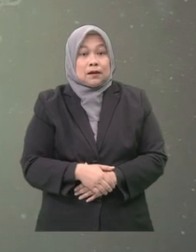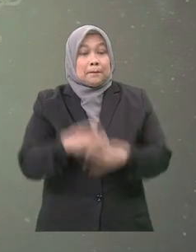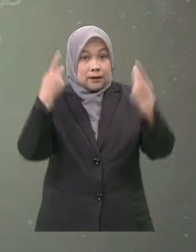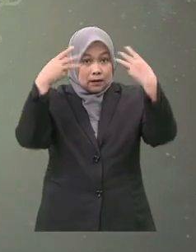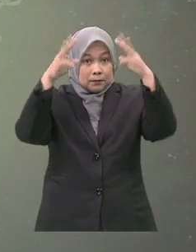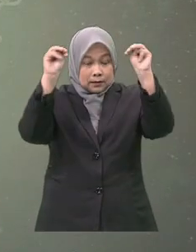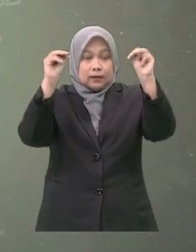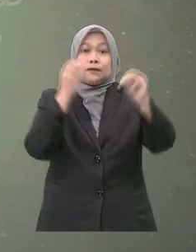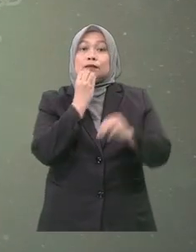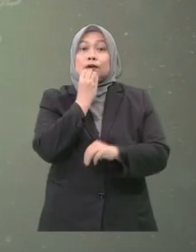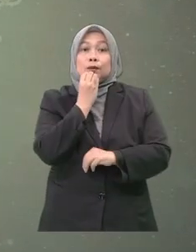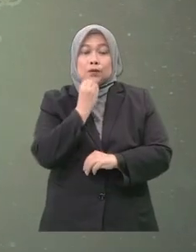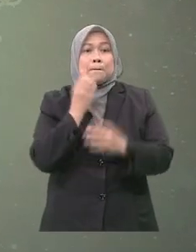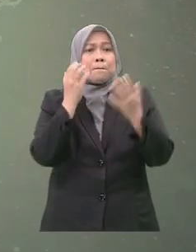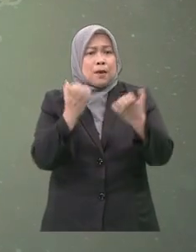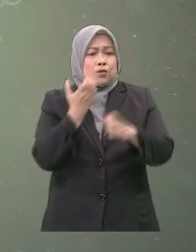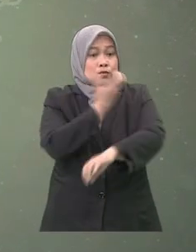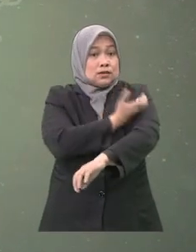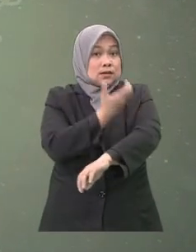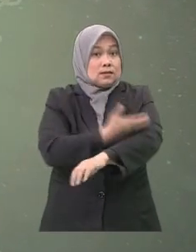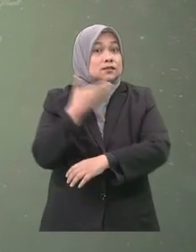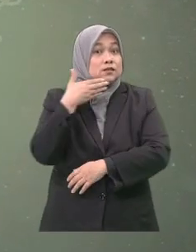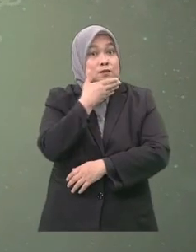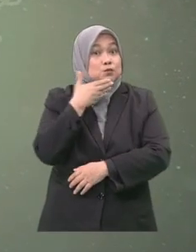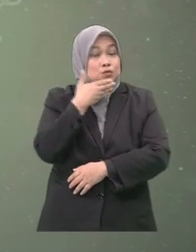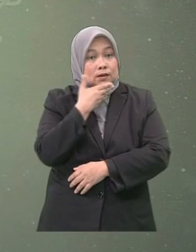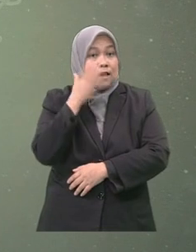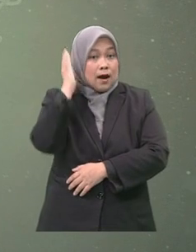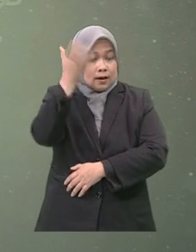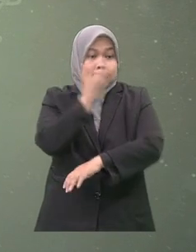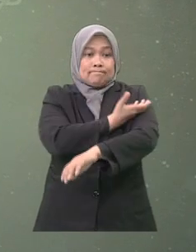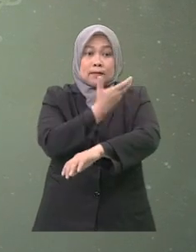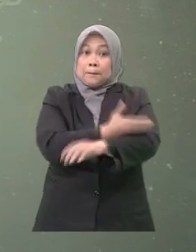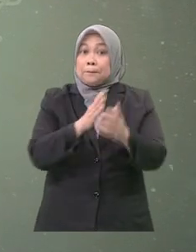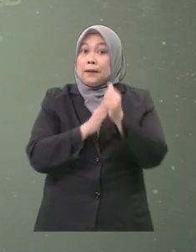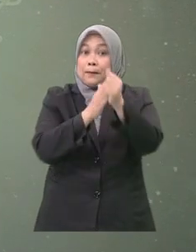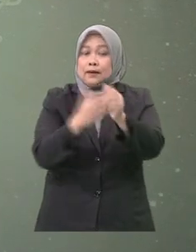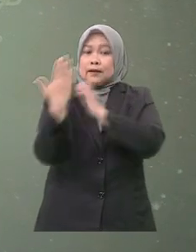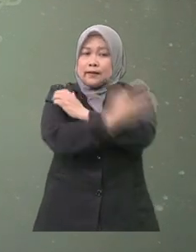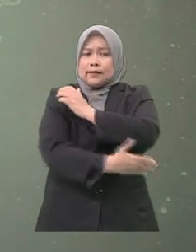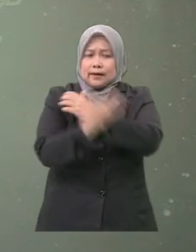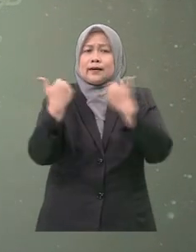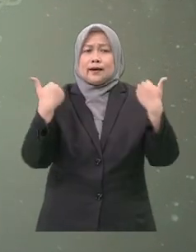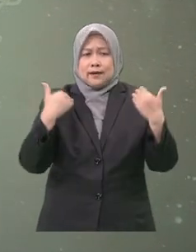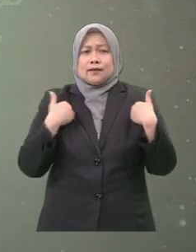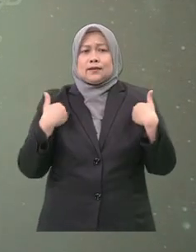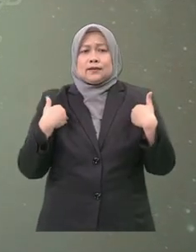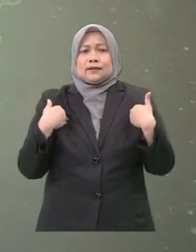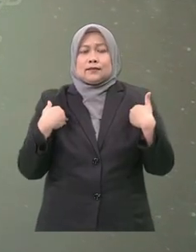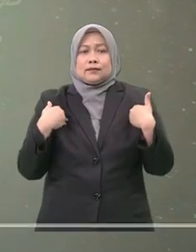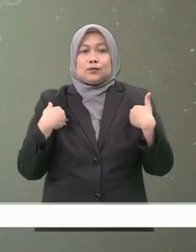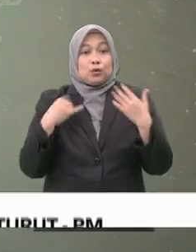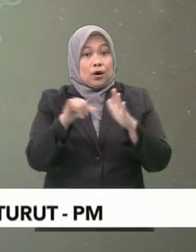Perdana Menteri Datuk Seri Anwar Ibrahim mahu generasi muda yang bakal menjadi pewaris pimpinan negara mempunyai nilai dan